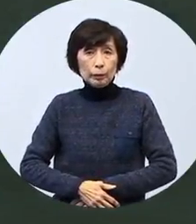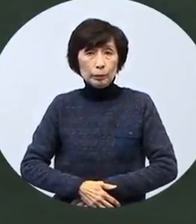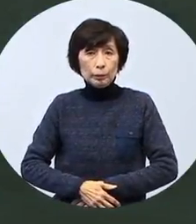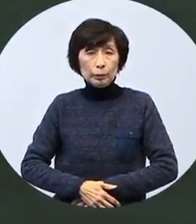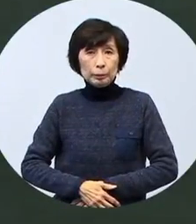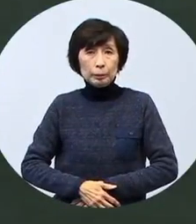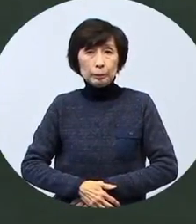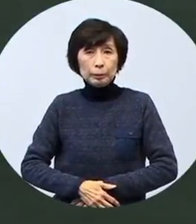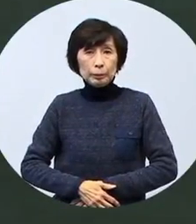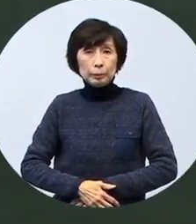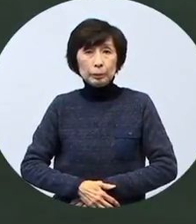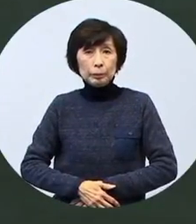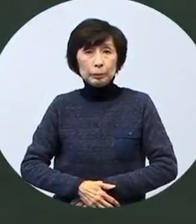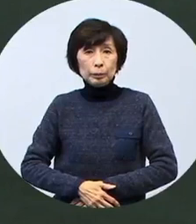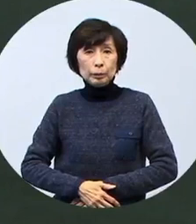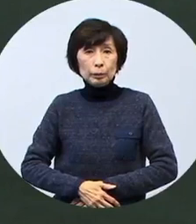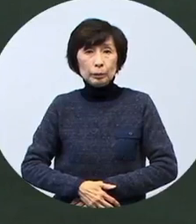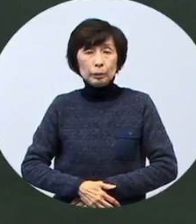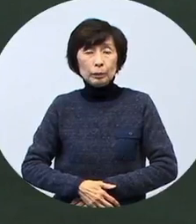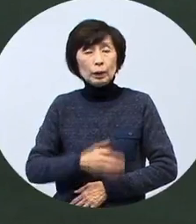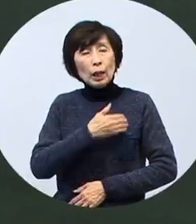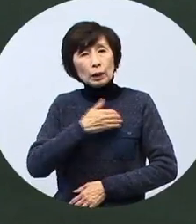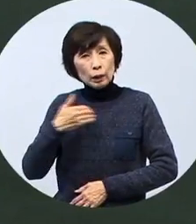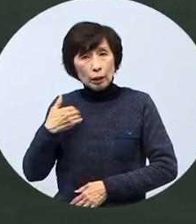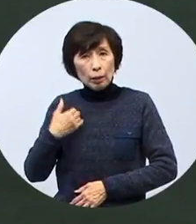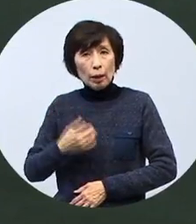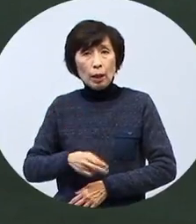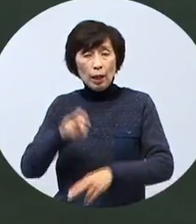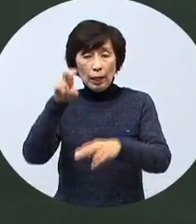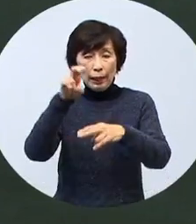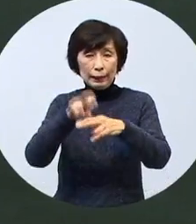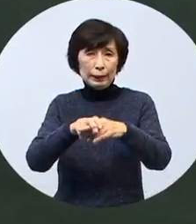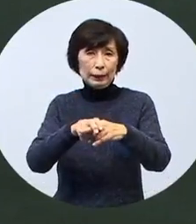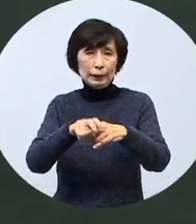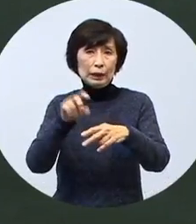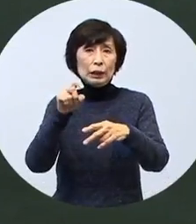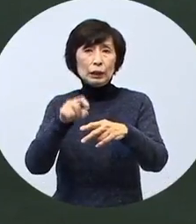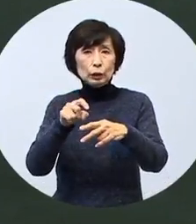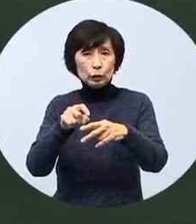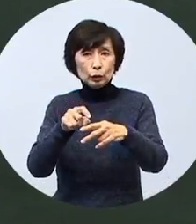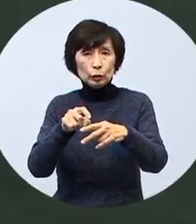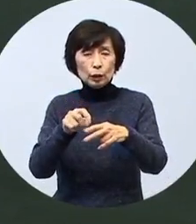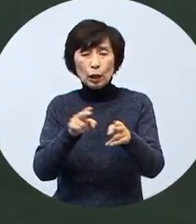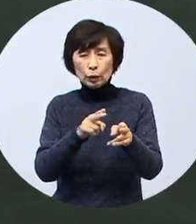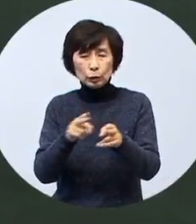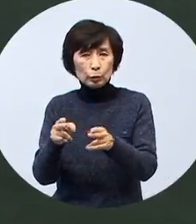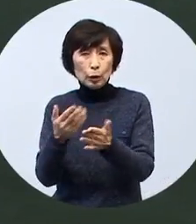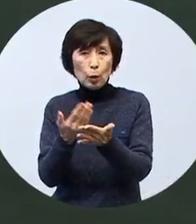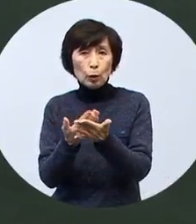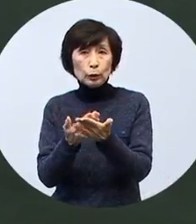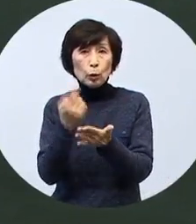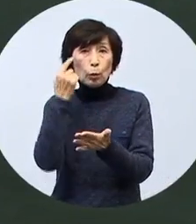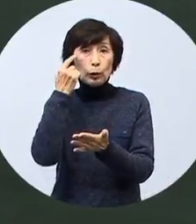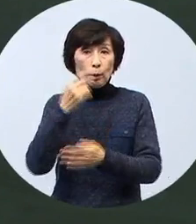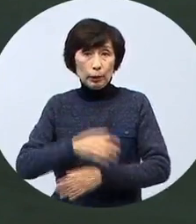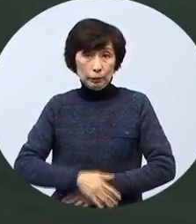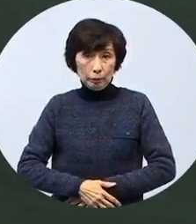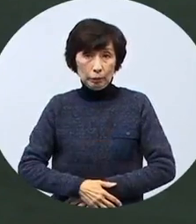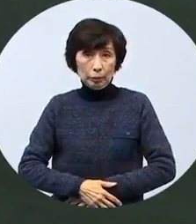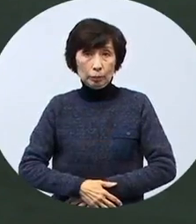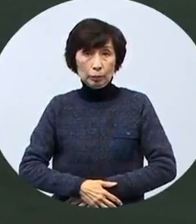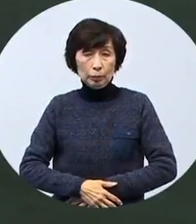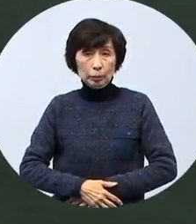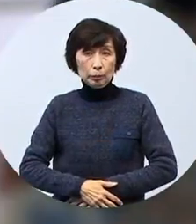、できたら椅子などを用意してもらいたいなと思ってます